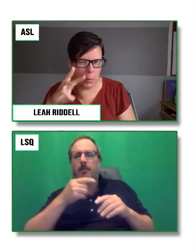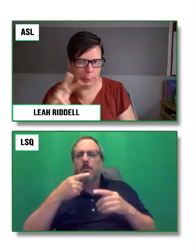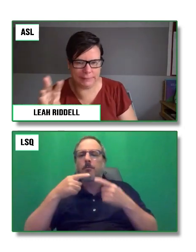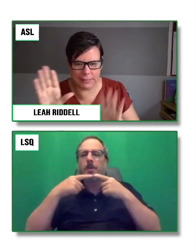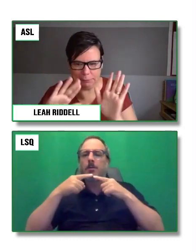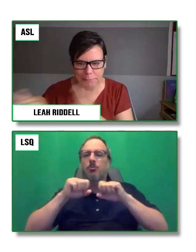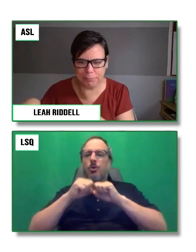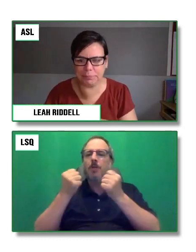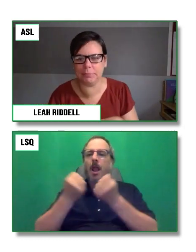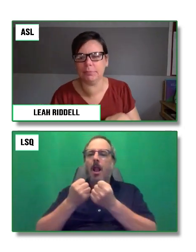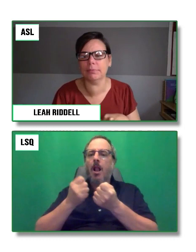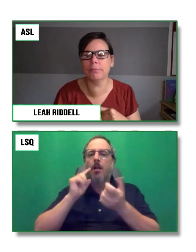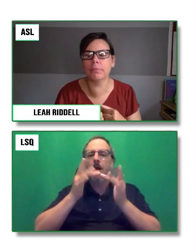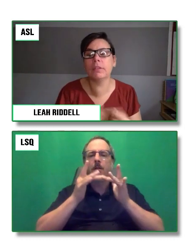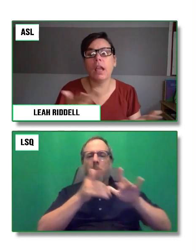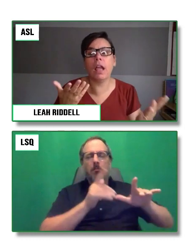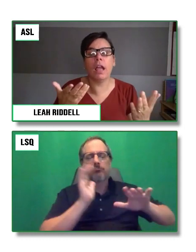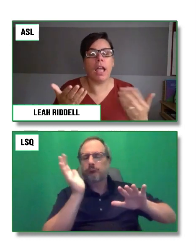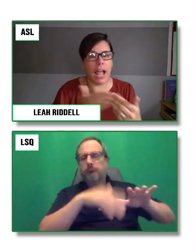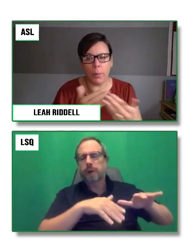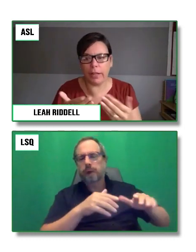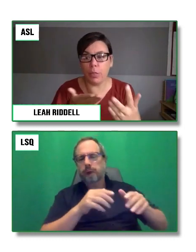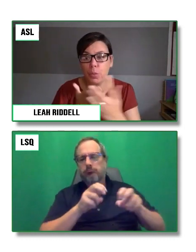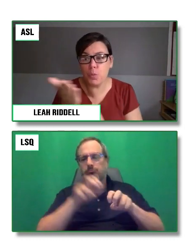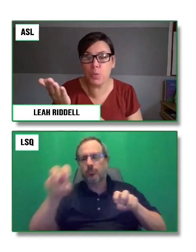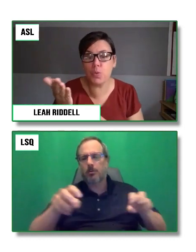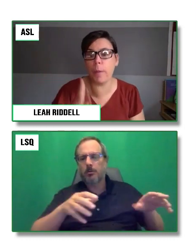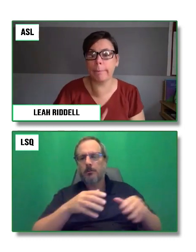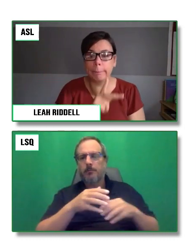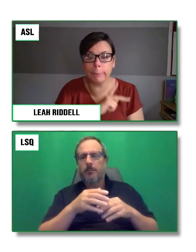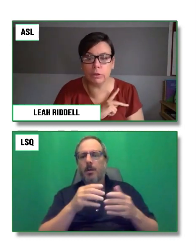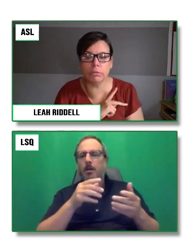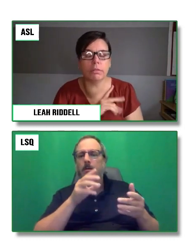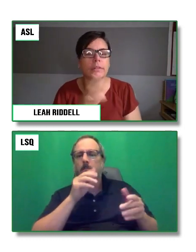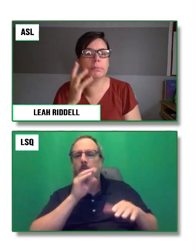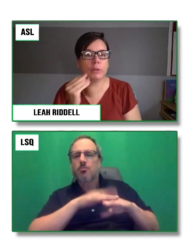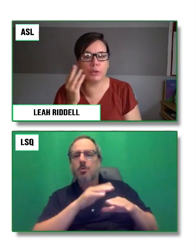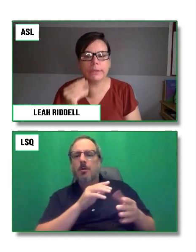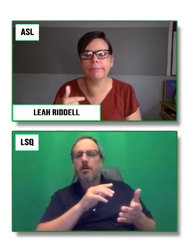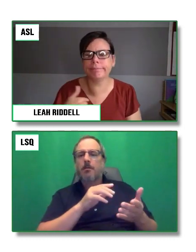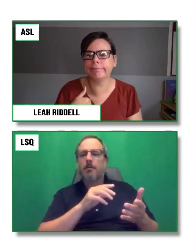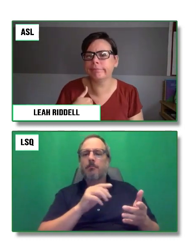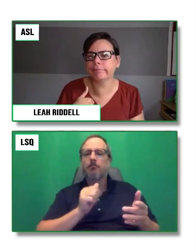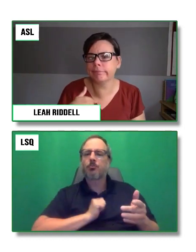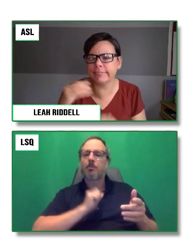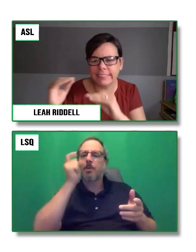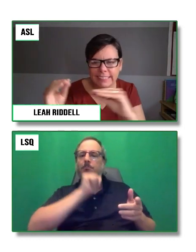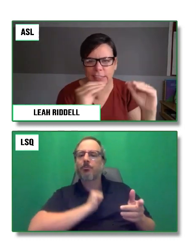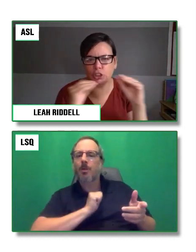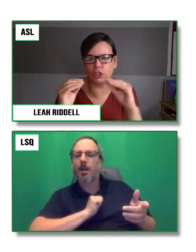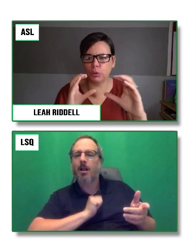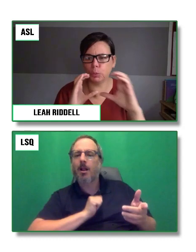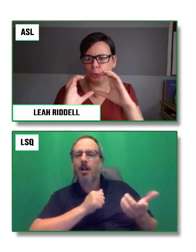autre journée. Si cela vous intéresse, je vous invite à me suivre sur les réseaux sociaux ou venez consulter mon site Web.